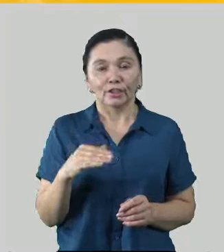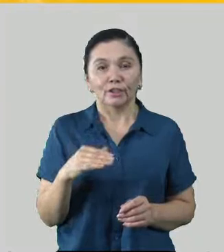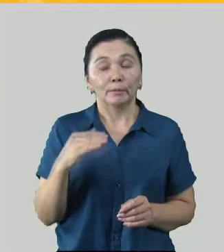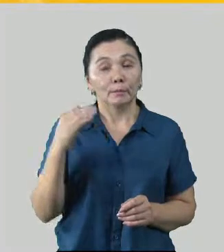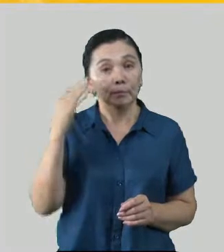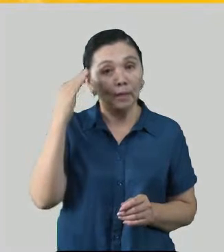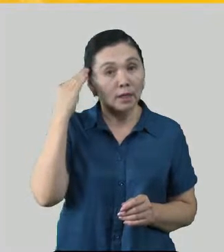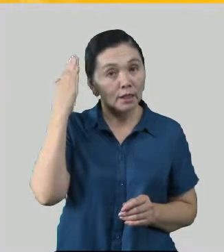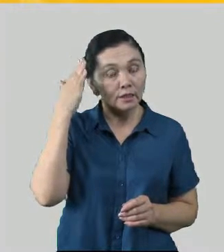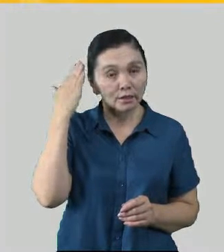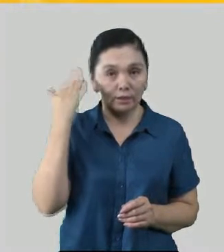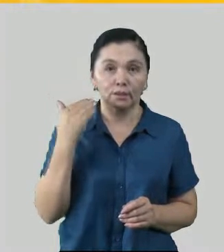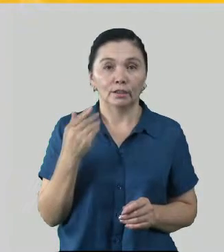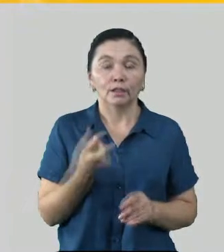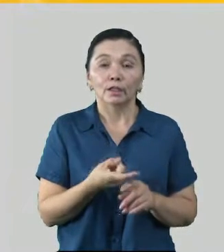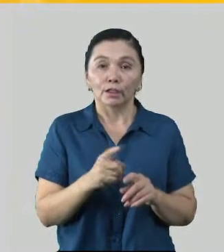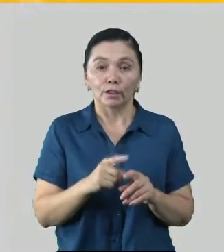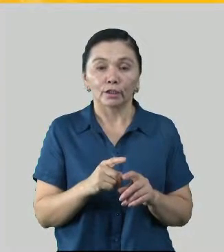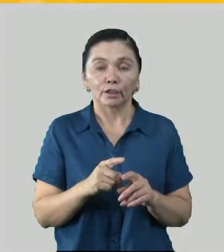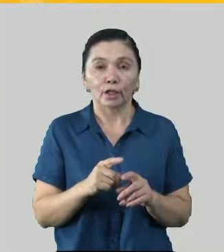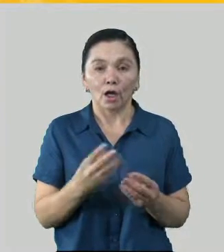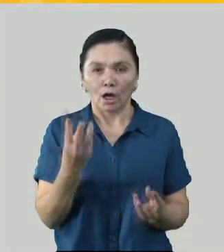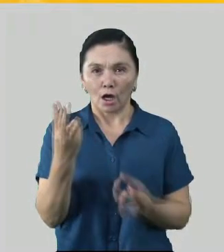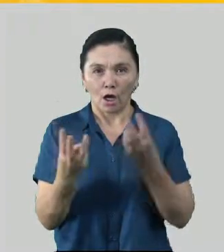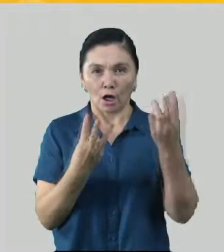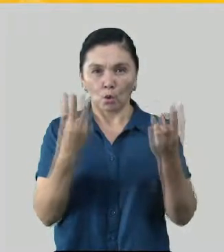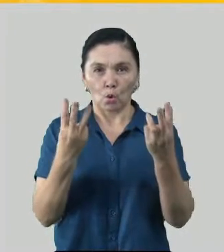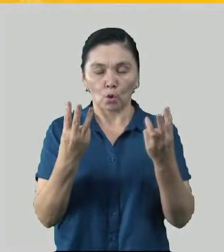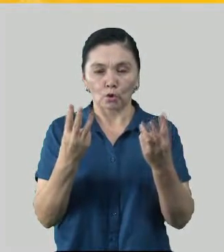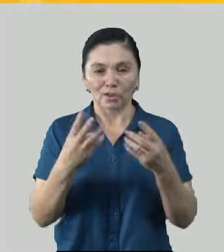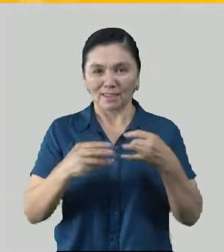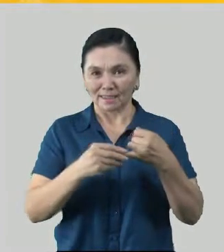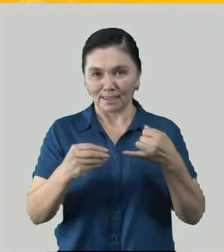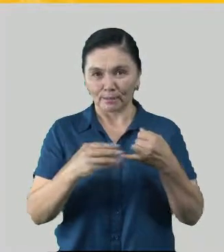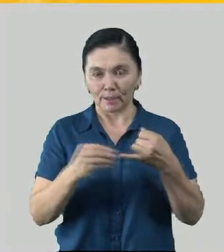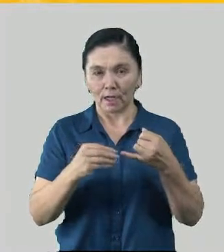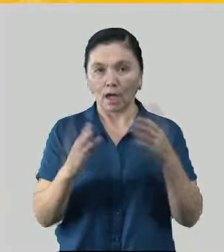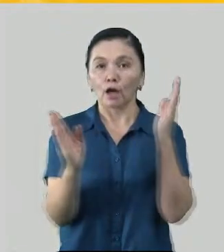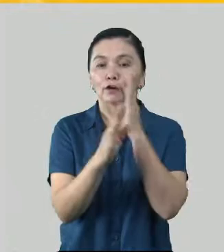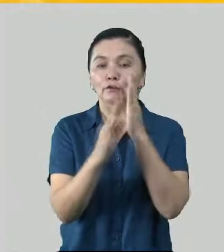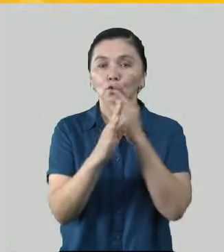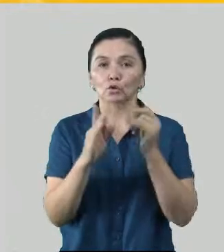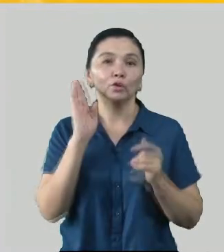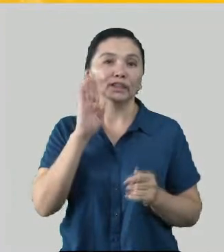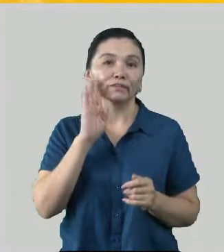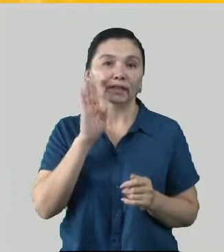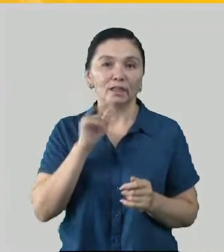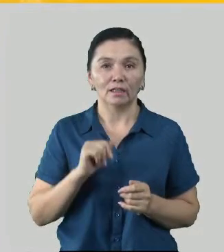Молодцы! Это огонь, земля, воздух и вода.